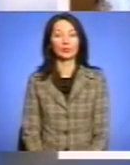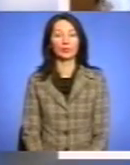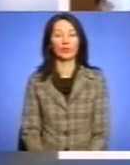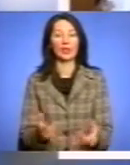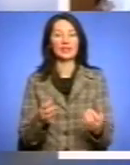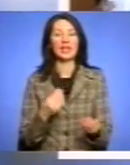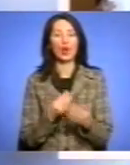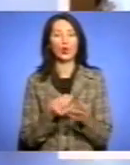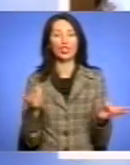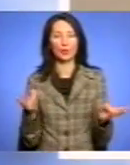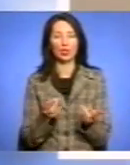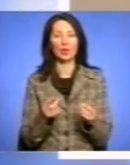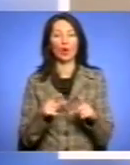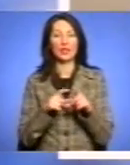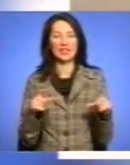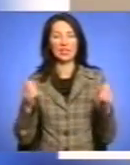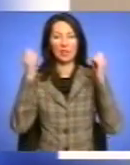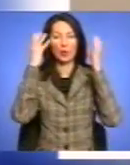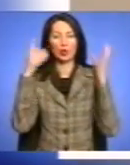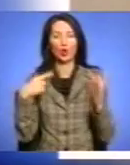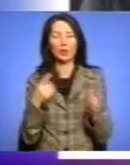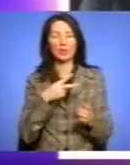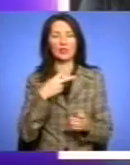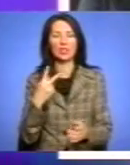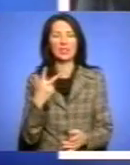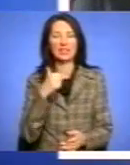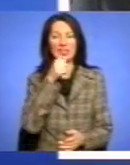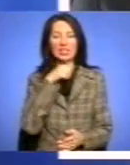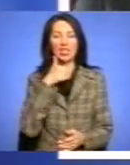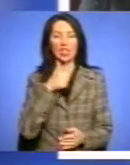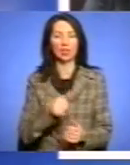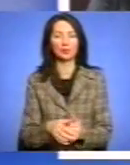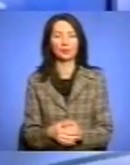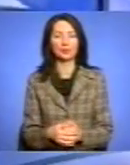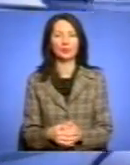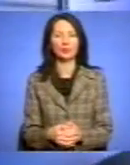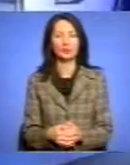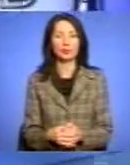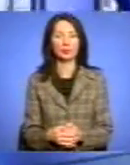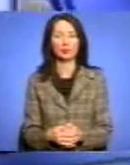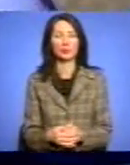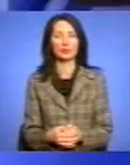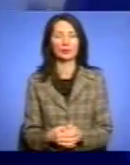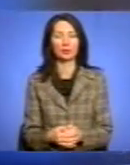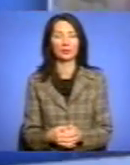Скільки коштів потрібно закладам культури області на 2013 рік?